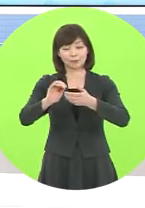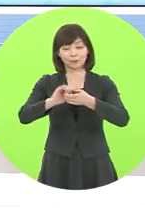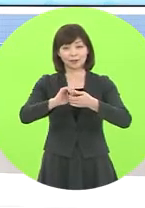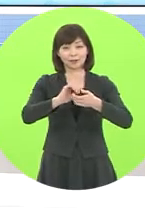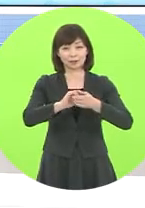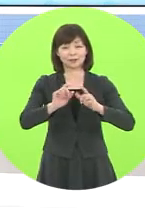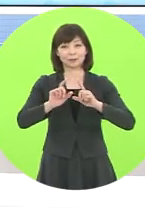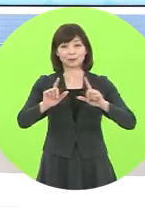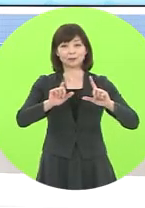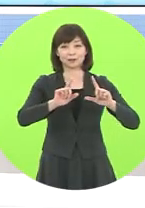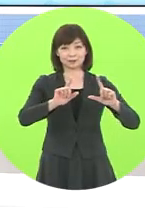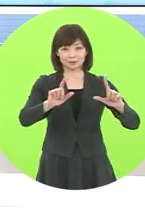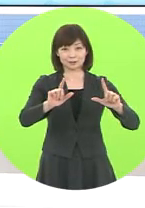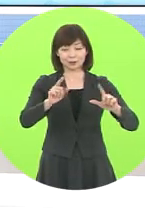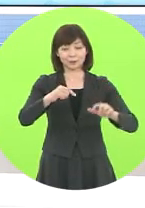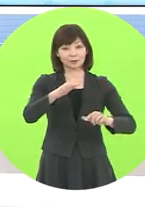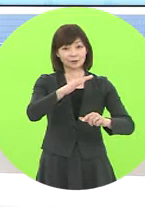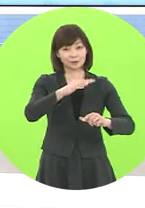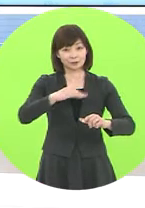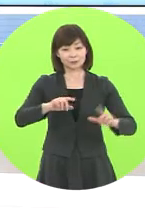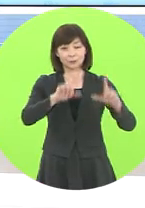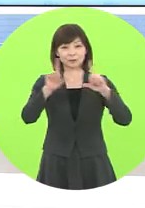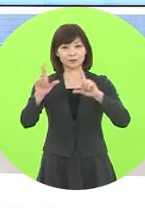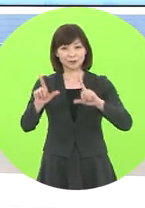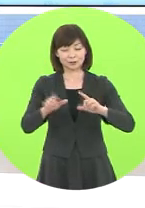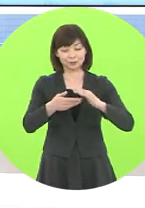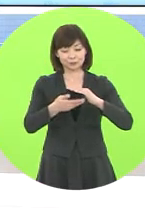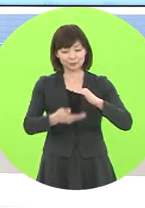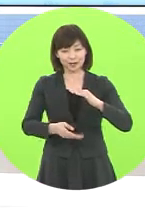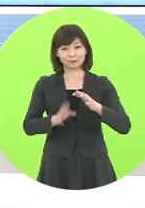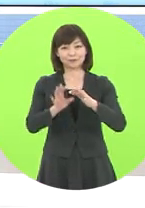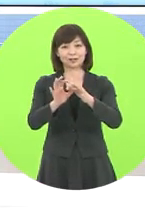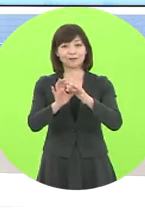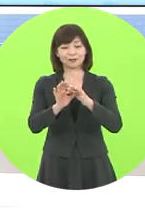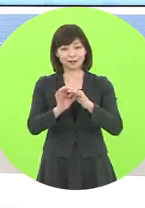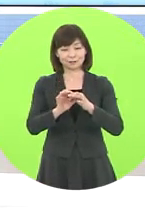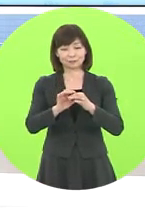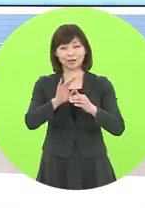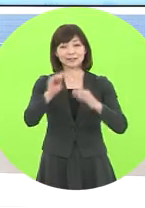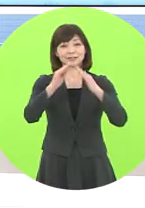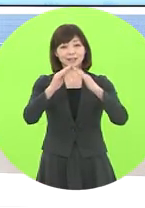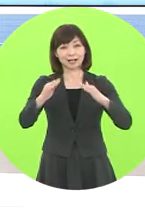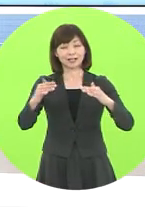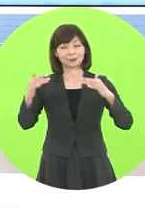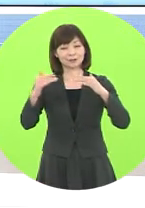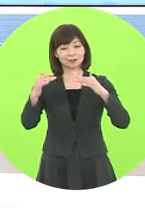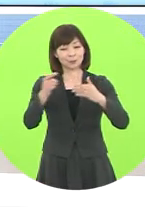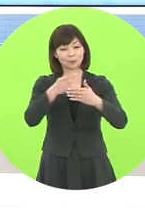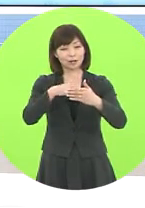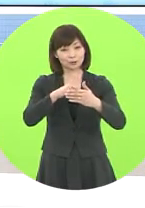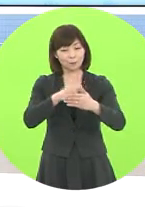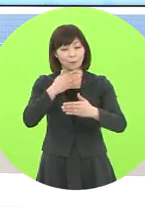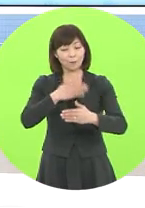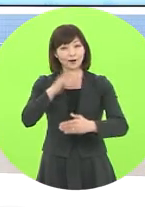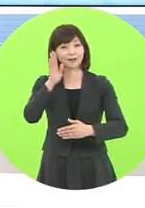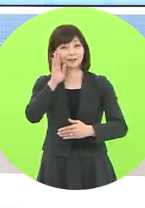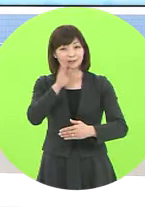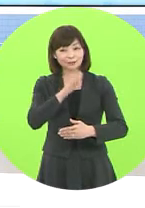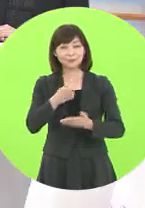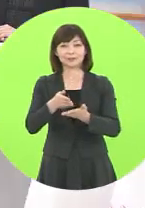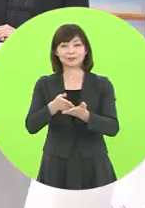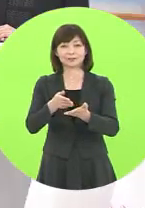し、私たち広島県民の生活に深く関わりのある議会の審議について分かりやすくお伝えしていきます